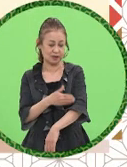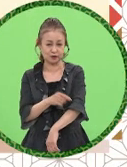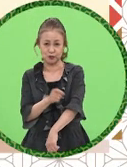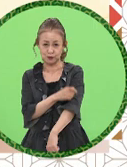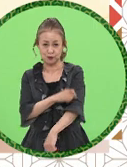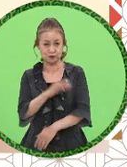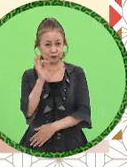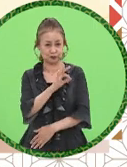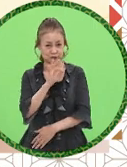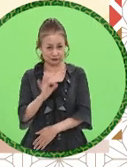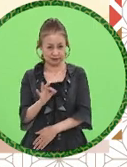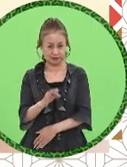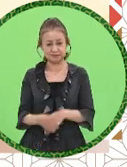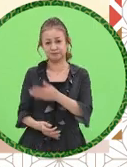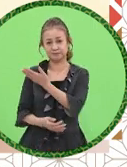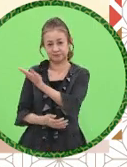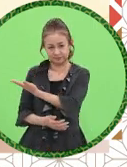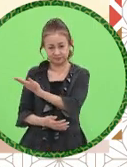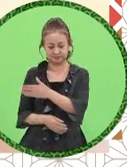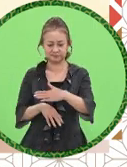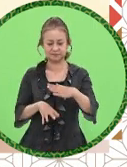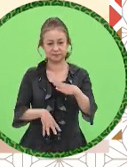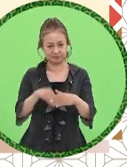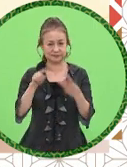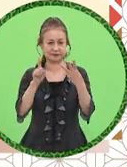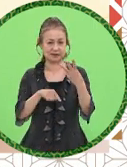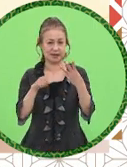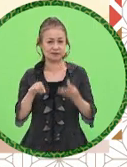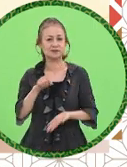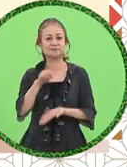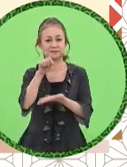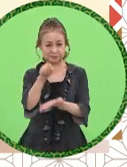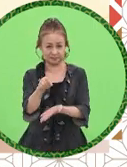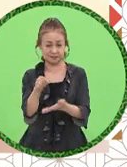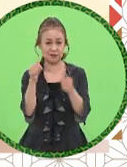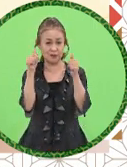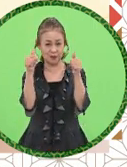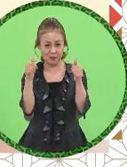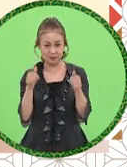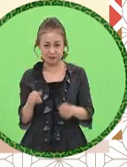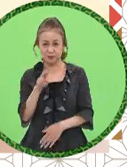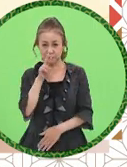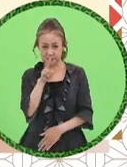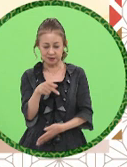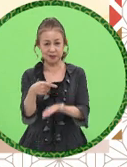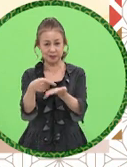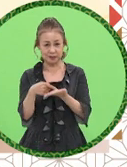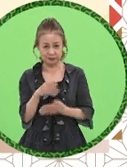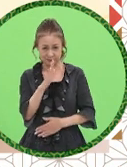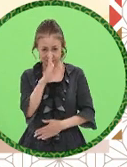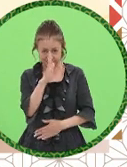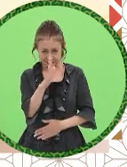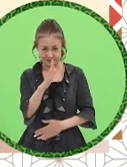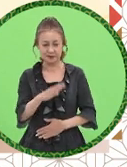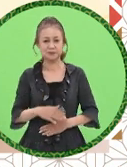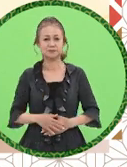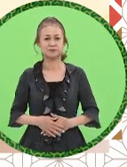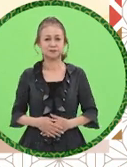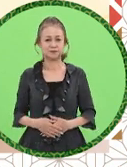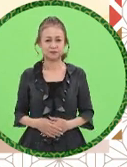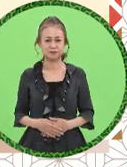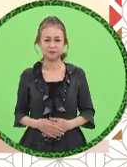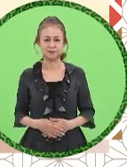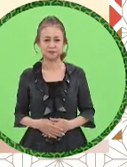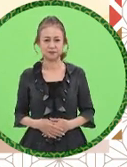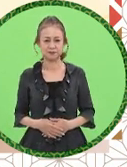ザ・広島ブランド認定特産品の中からご覧の商品を抽選で3名の方にプレゼントします。番組ホーム